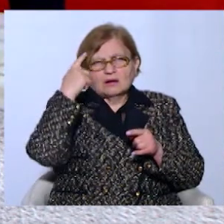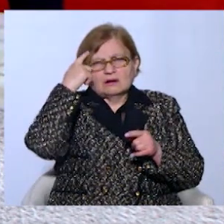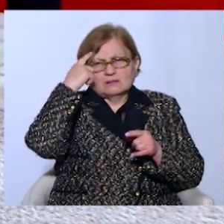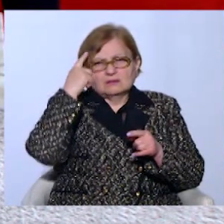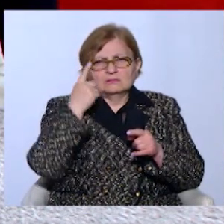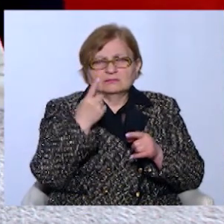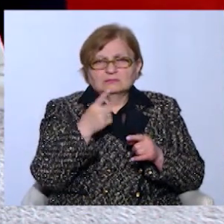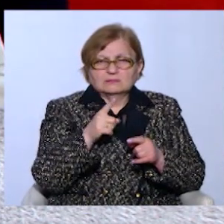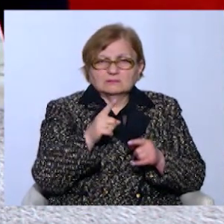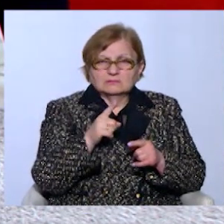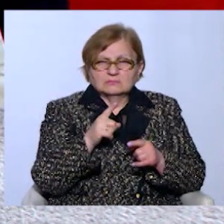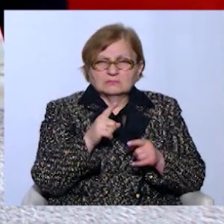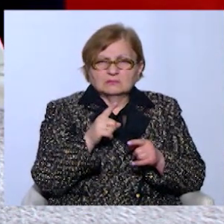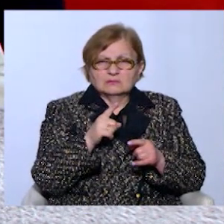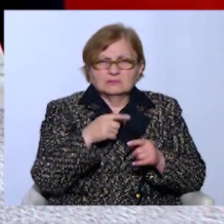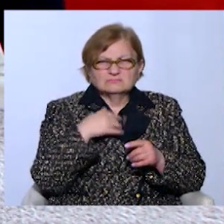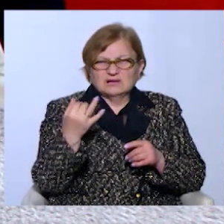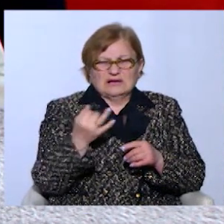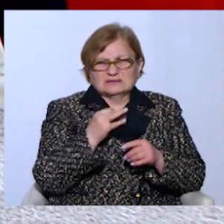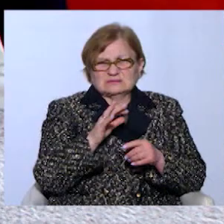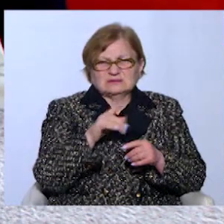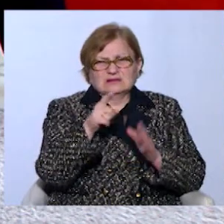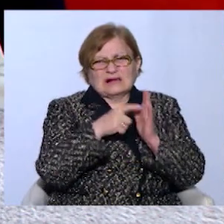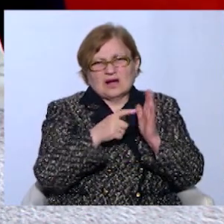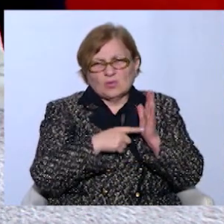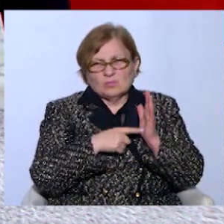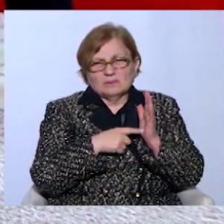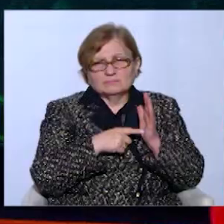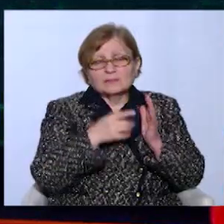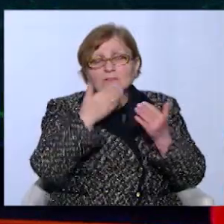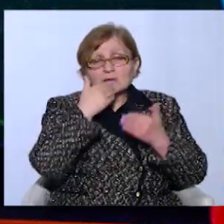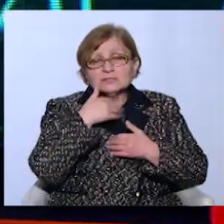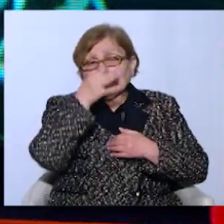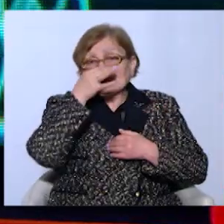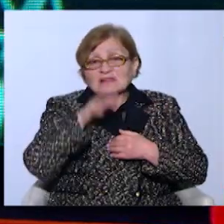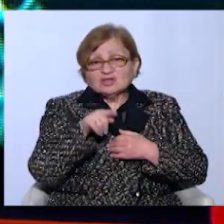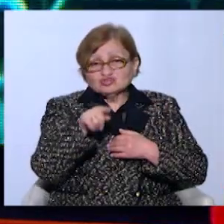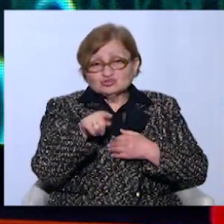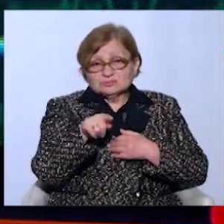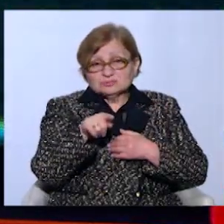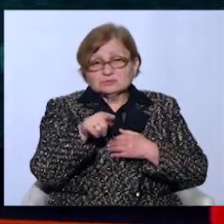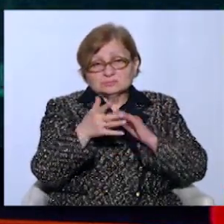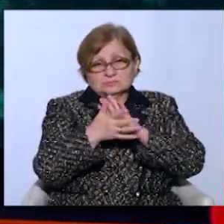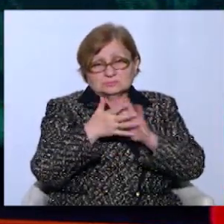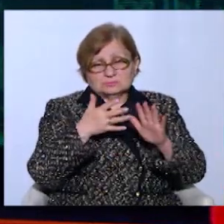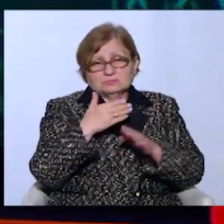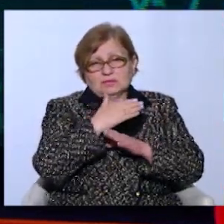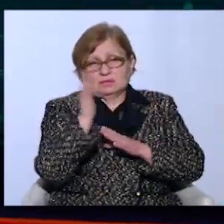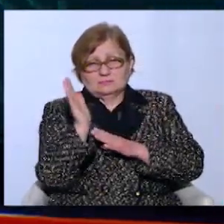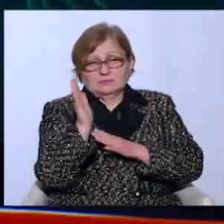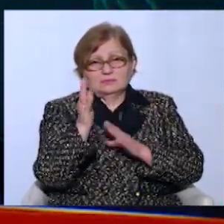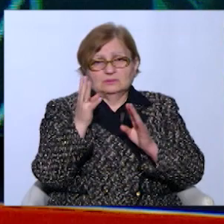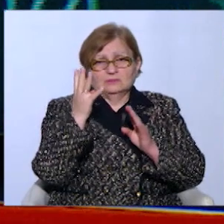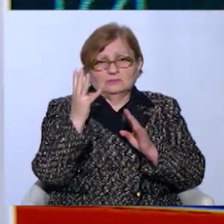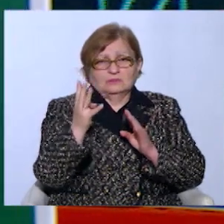დავნახე ეს რიცხვი ეს არის. აღარ მაინტერესებს მე რა გამის გაყოფა. მეკითხები ნაშთი რამდენია? მივხვდი რომ 80 გადავწილდი 4. 80